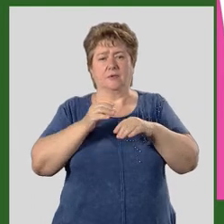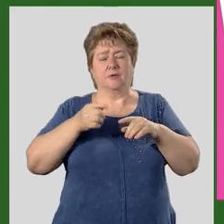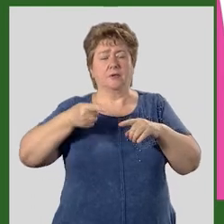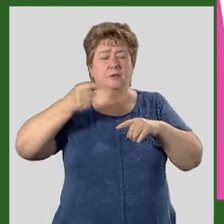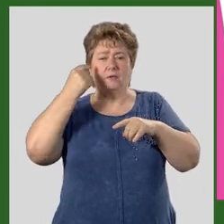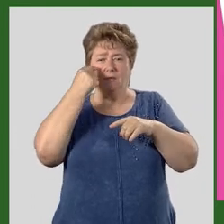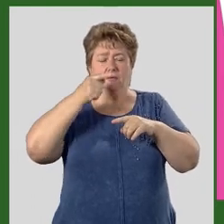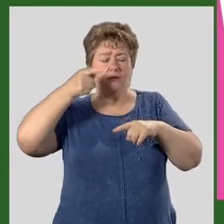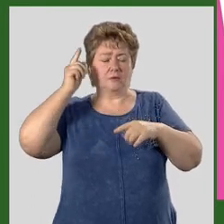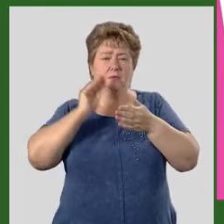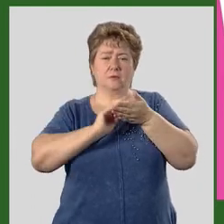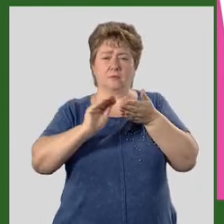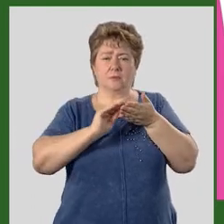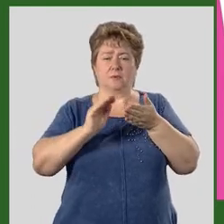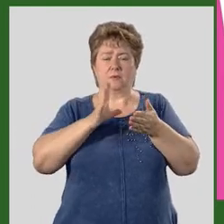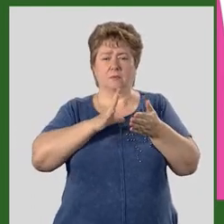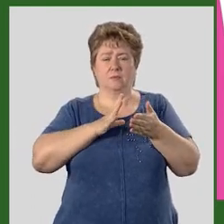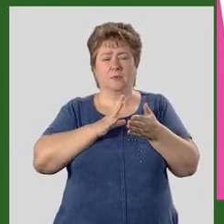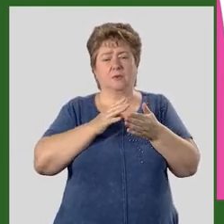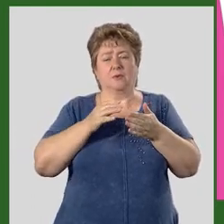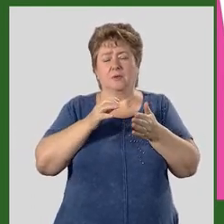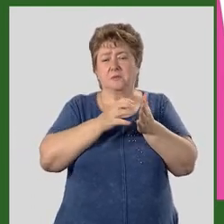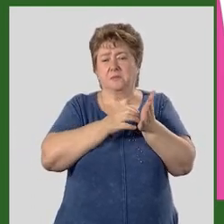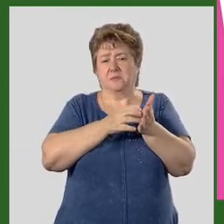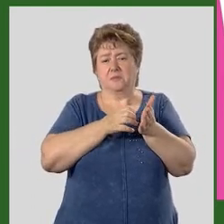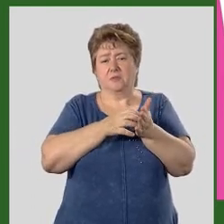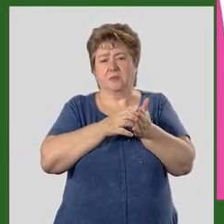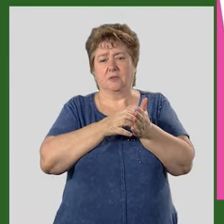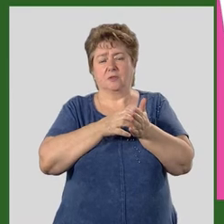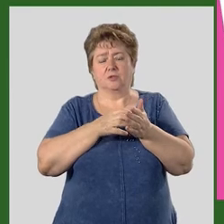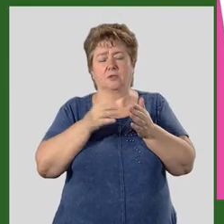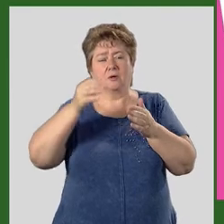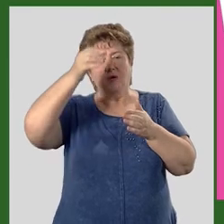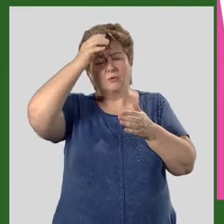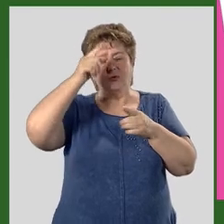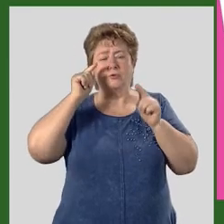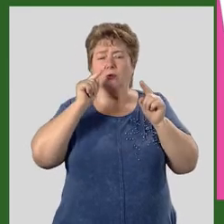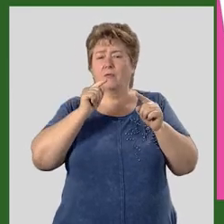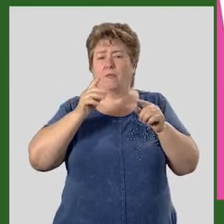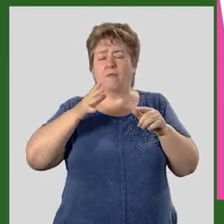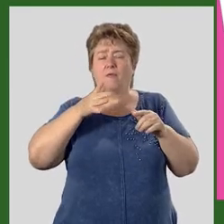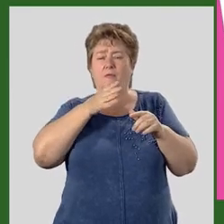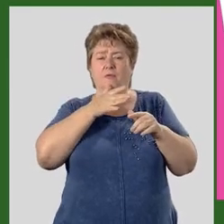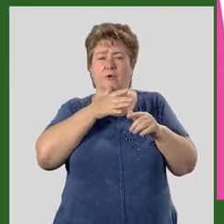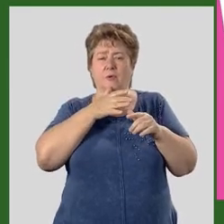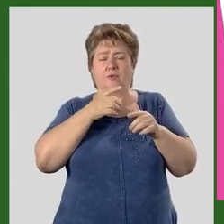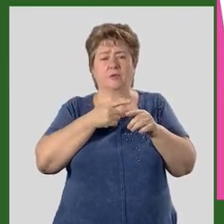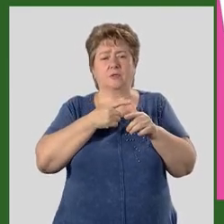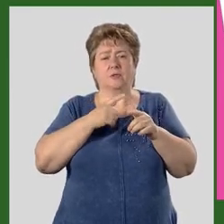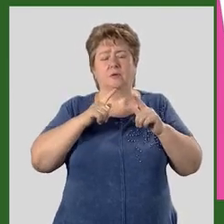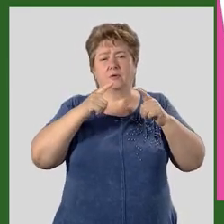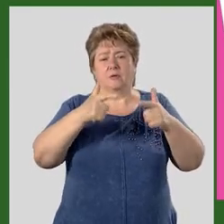древних китайских летописей было далеко недостаточно. Ученые того времени подчас